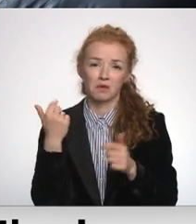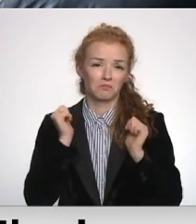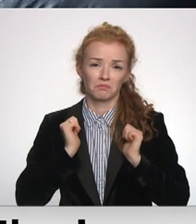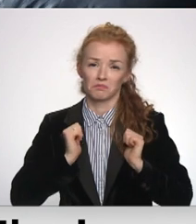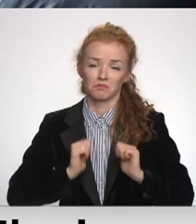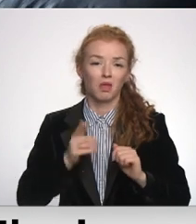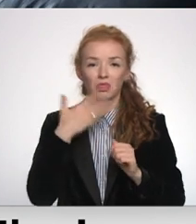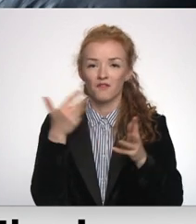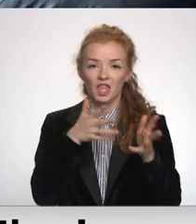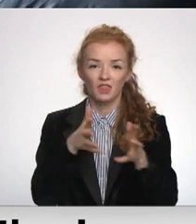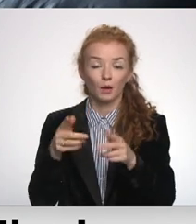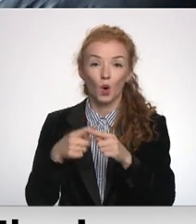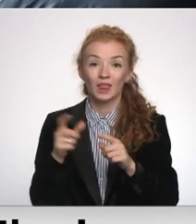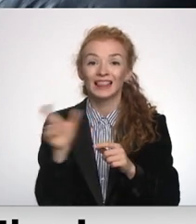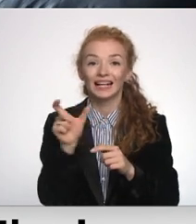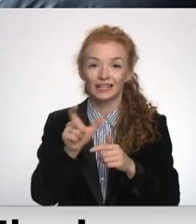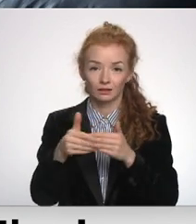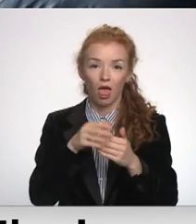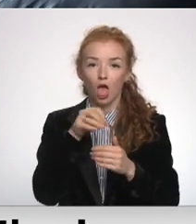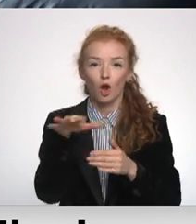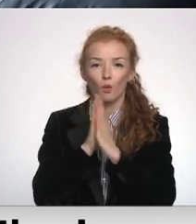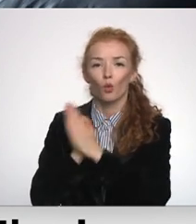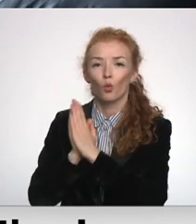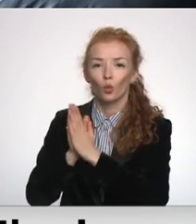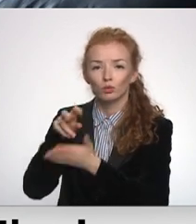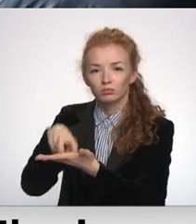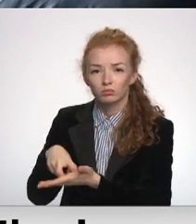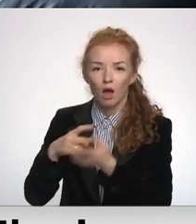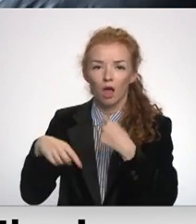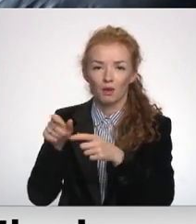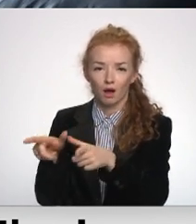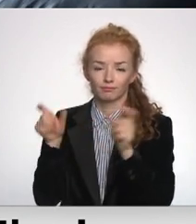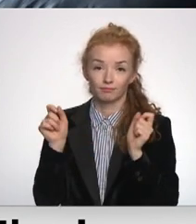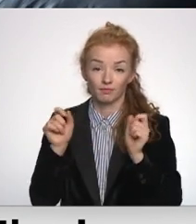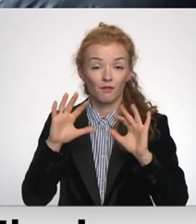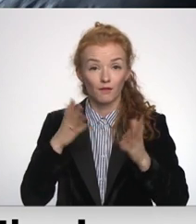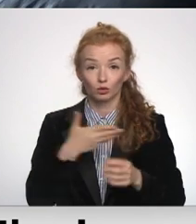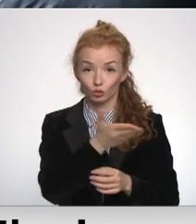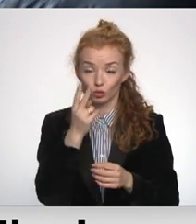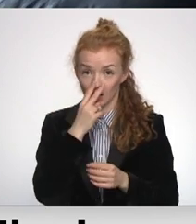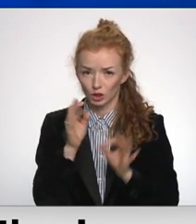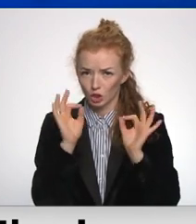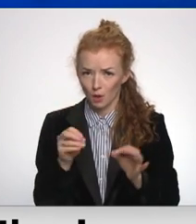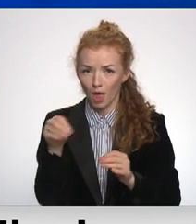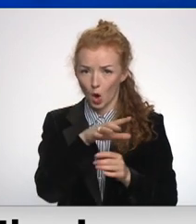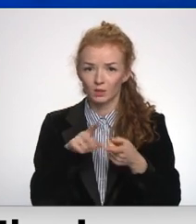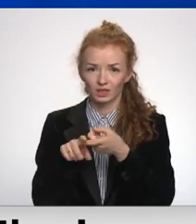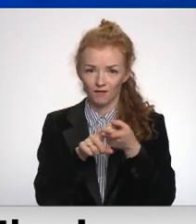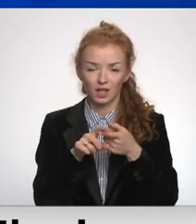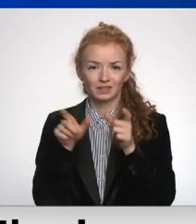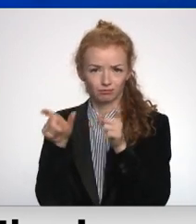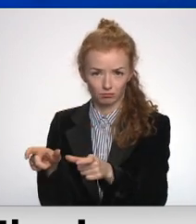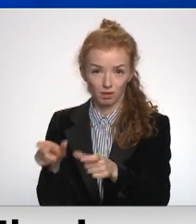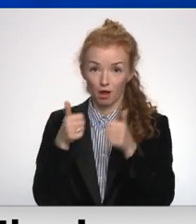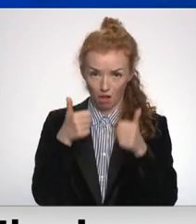ka drīz Eiropa pati lūksies Krievijai. Kā jūs redzat, vai Eiropas sankcijas tiešām strādā?